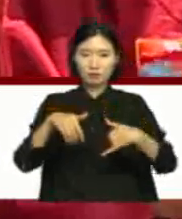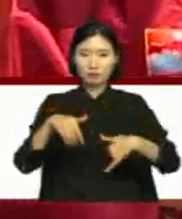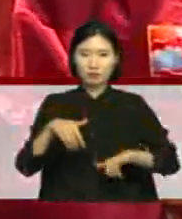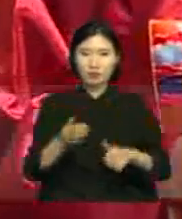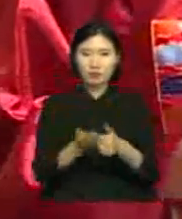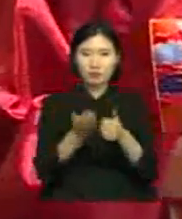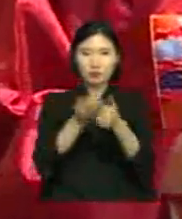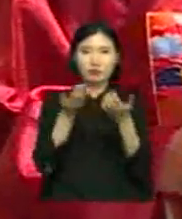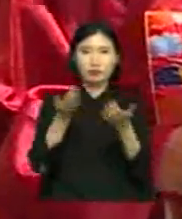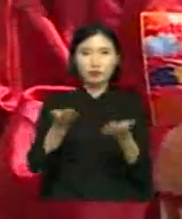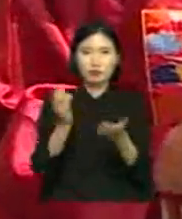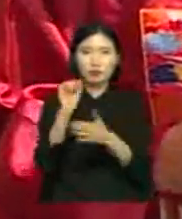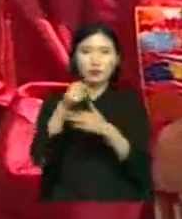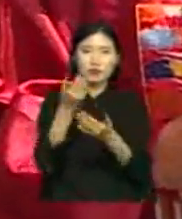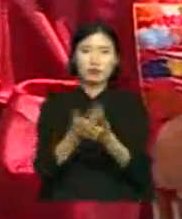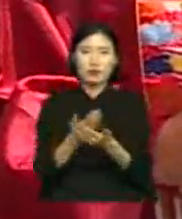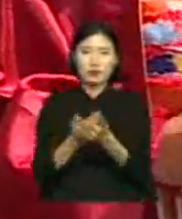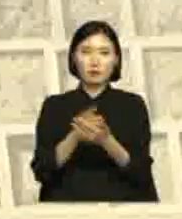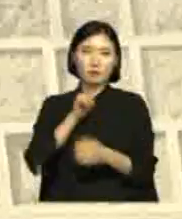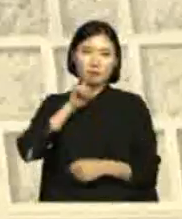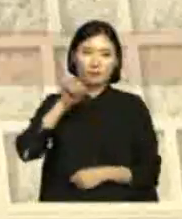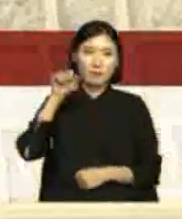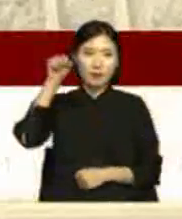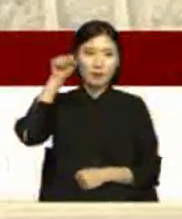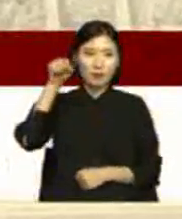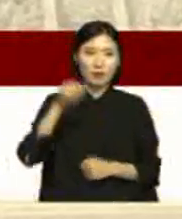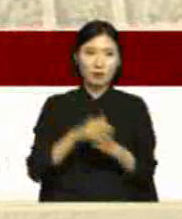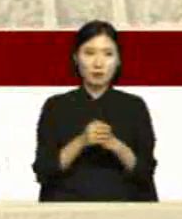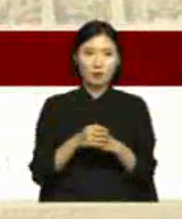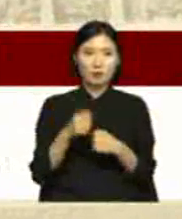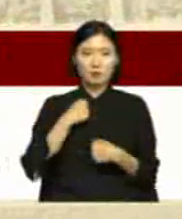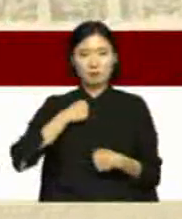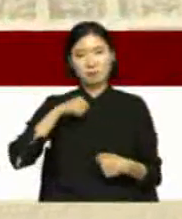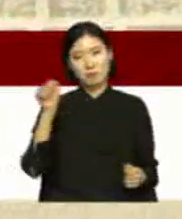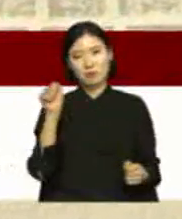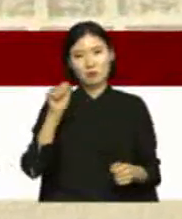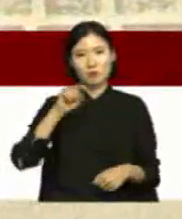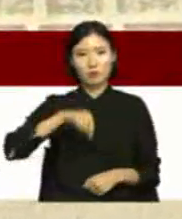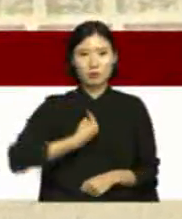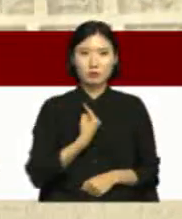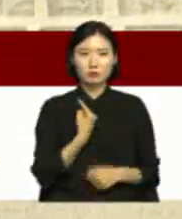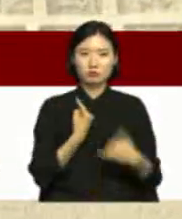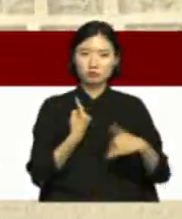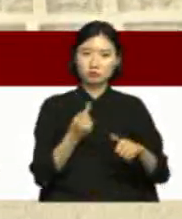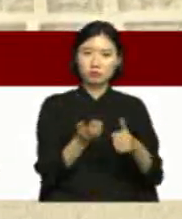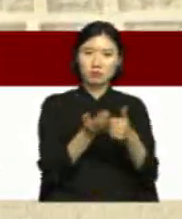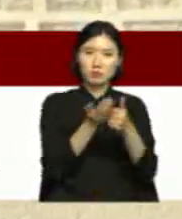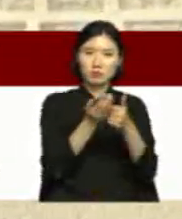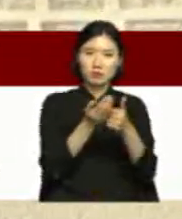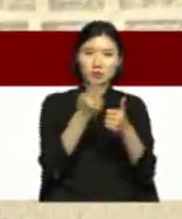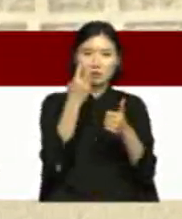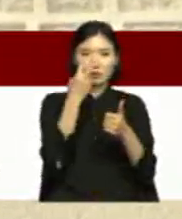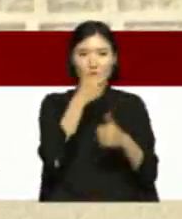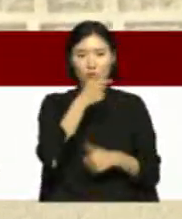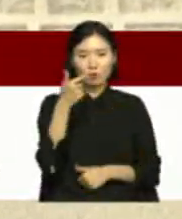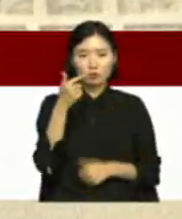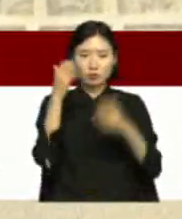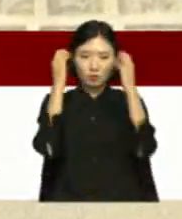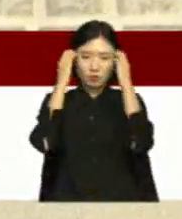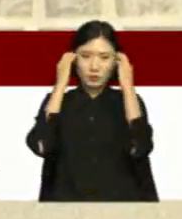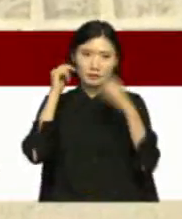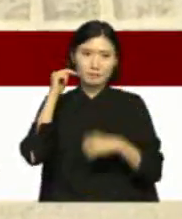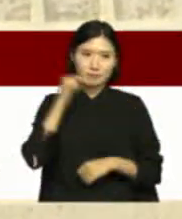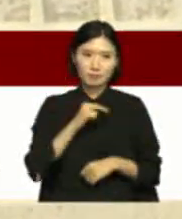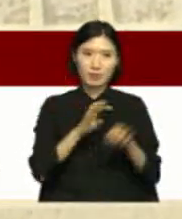호수 합니다 칼 찐한 법으로 혼자서 아이들 돌보느라 고쟁이 박심 하옵니다